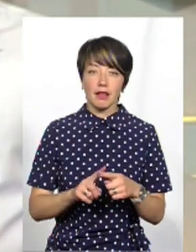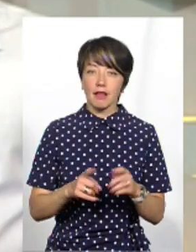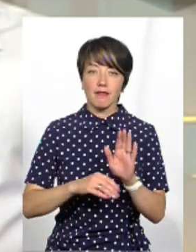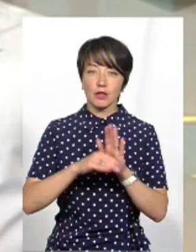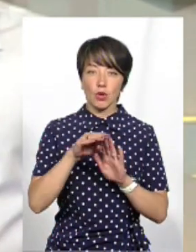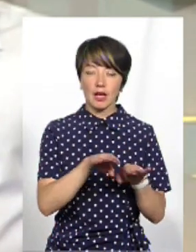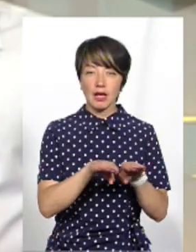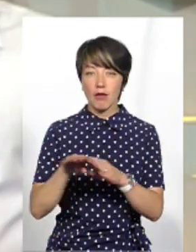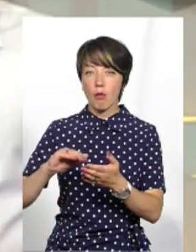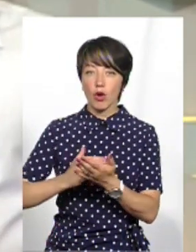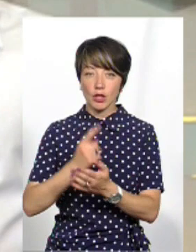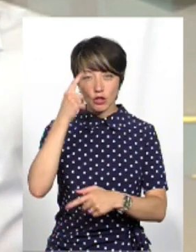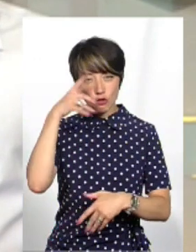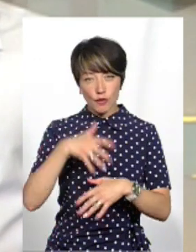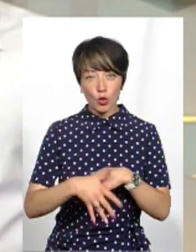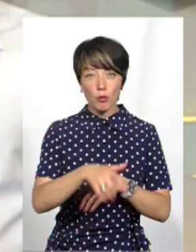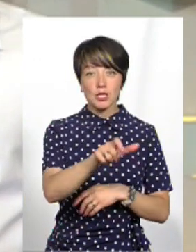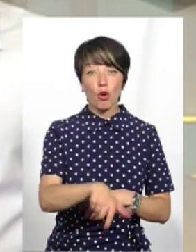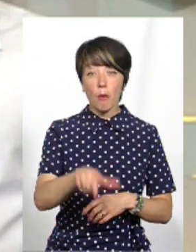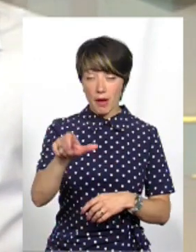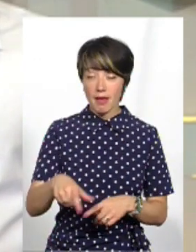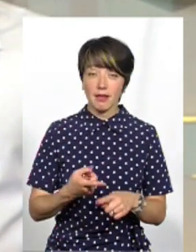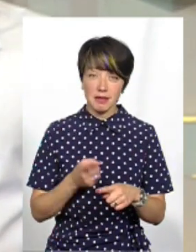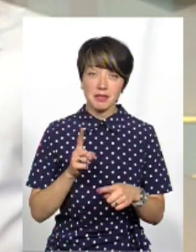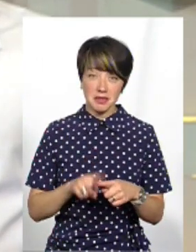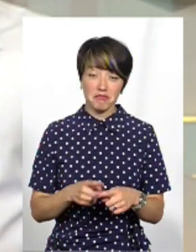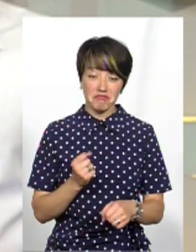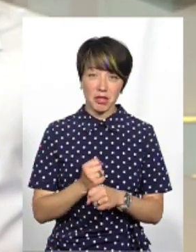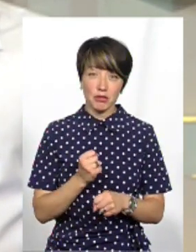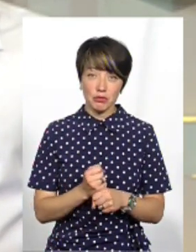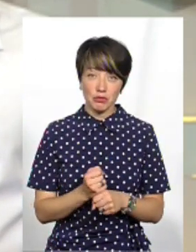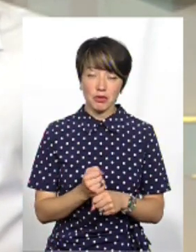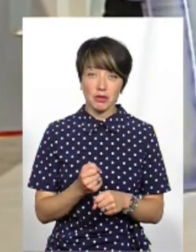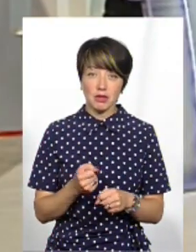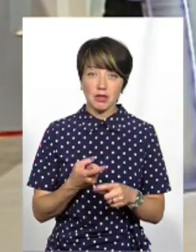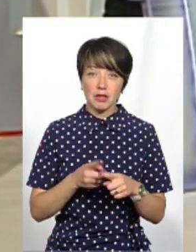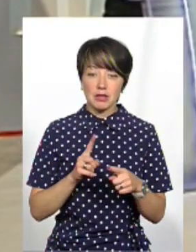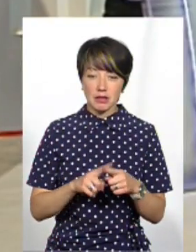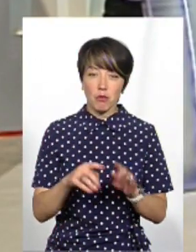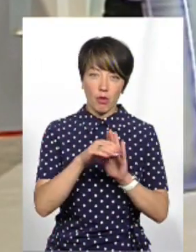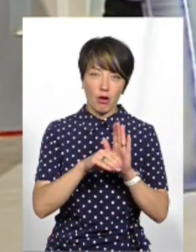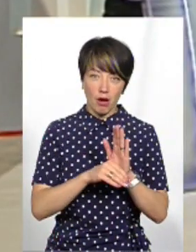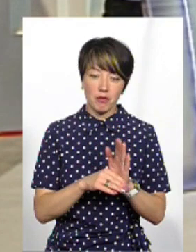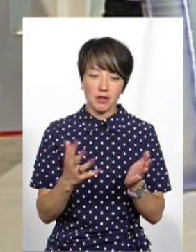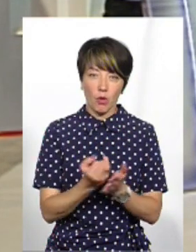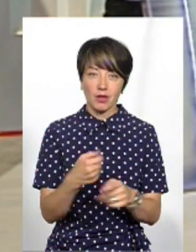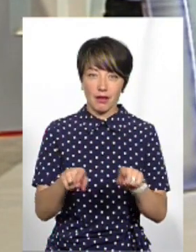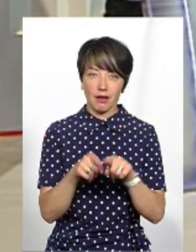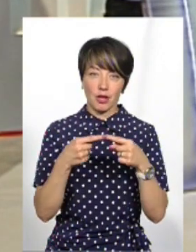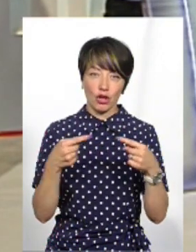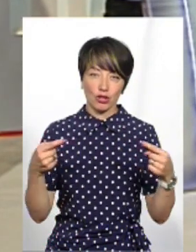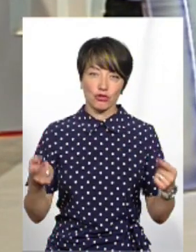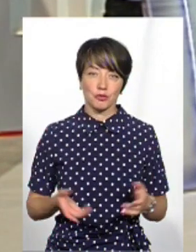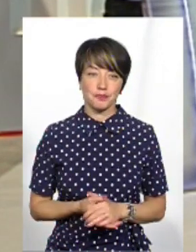дуже високий рівень політичної свідомості громадян це працює. І поки це буде працювати, в програмах ми будемо знаходити